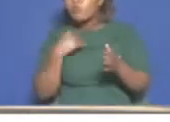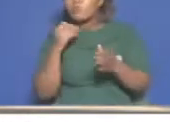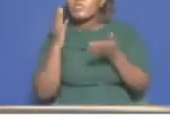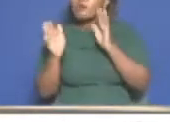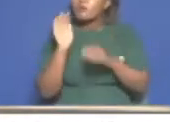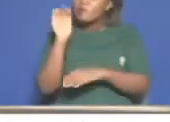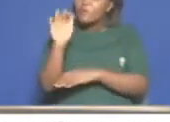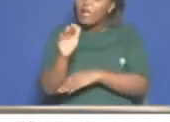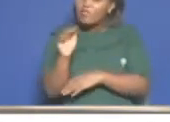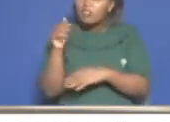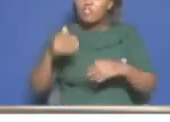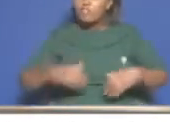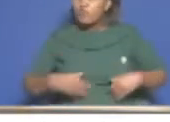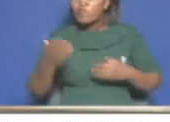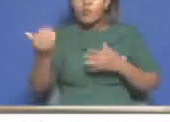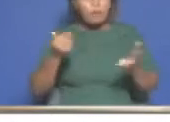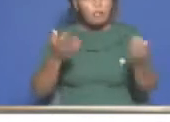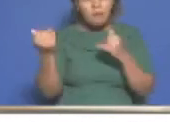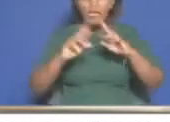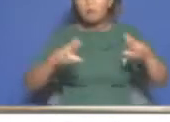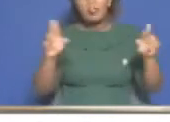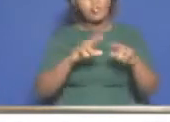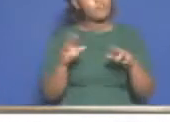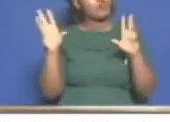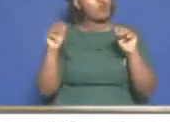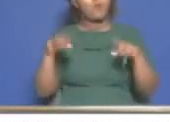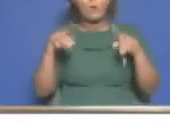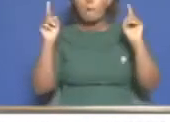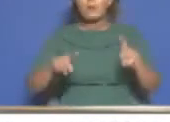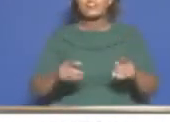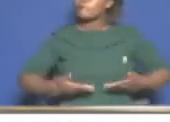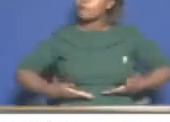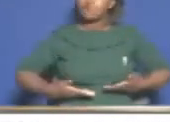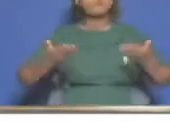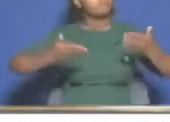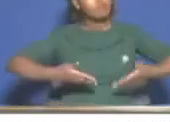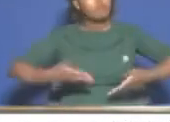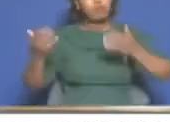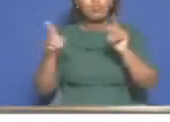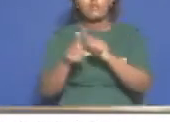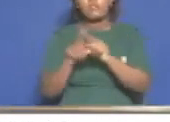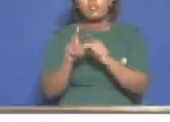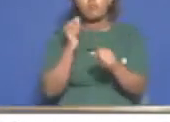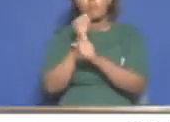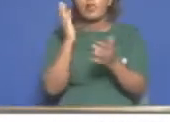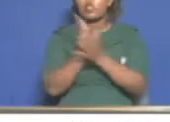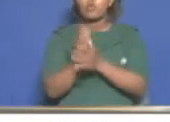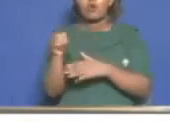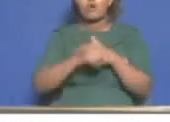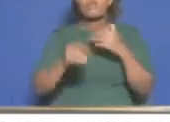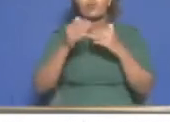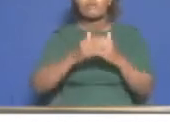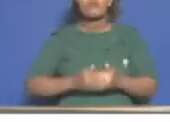ndio wakati wenu. Kama hautajitokeza then utaendelea kubakia pale. So tuweze kufanya mambo ambayo yatatusaidia kusonga mbele na